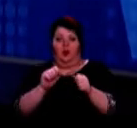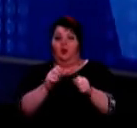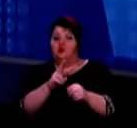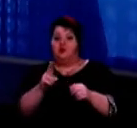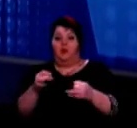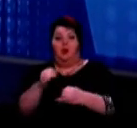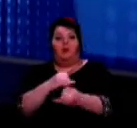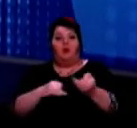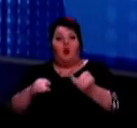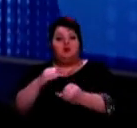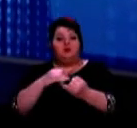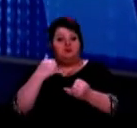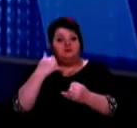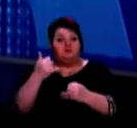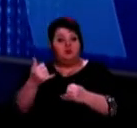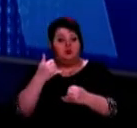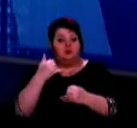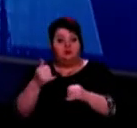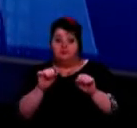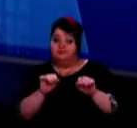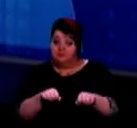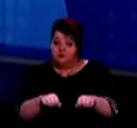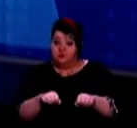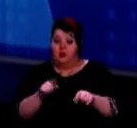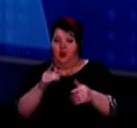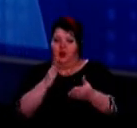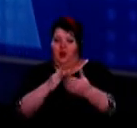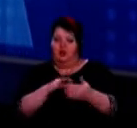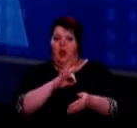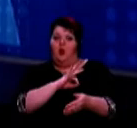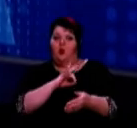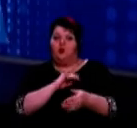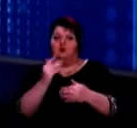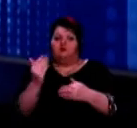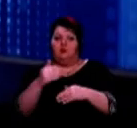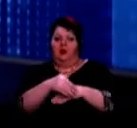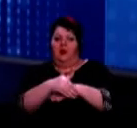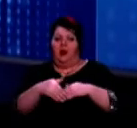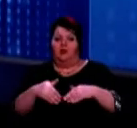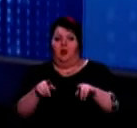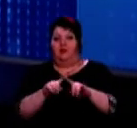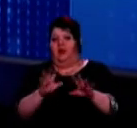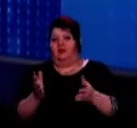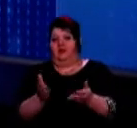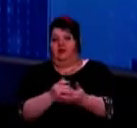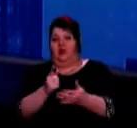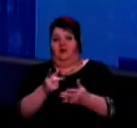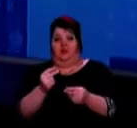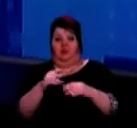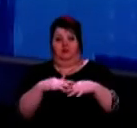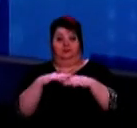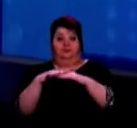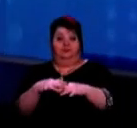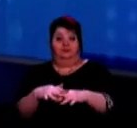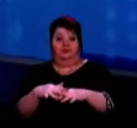кимось проконсультуватися саме телефоном, чи вказана юридична адреса, щоб, знаєте, не вийшло так, що ви просто сплатите кудись